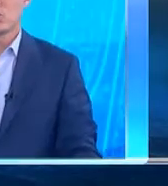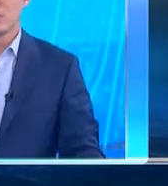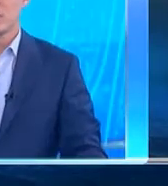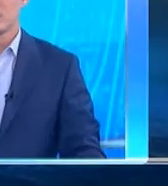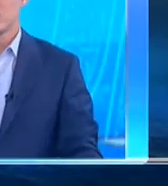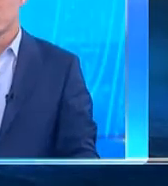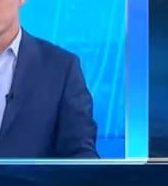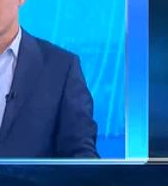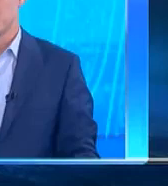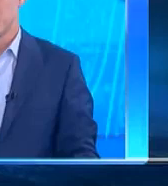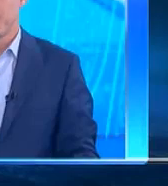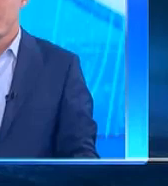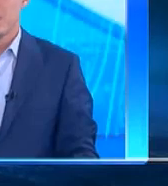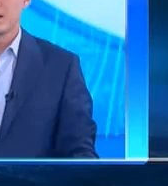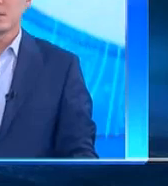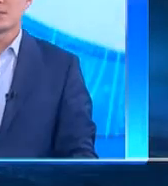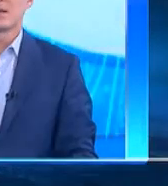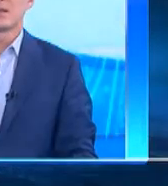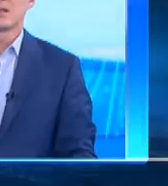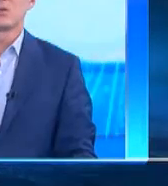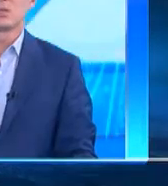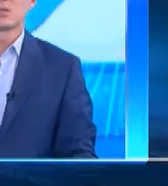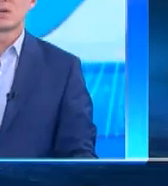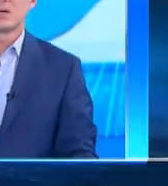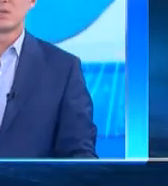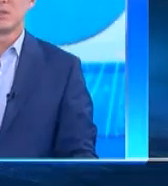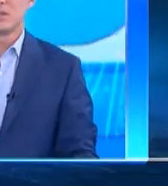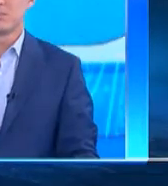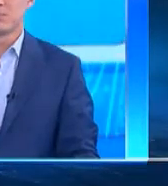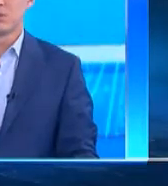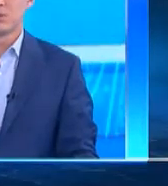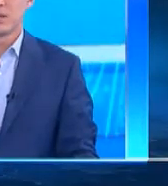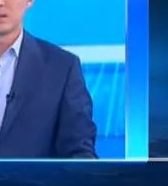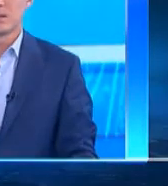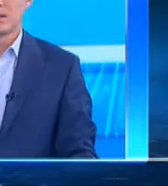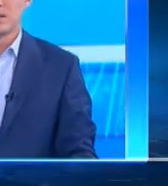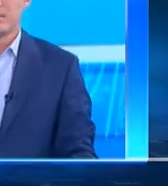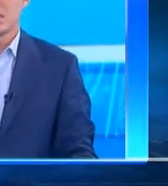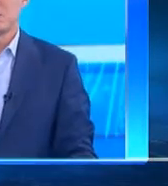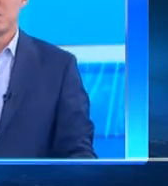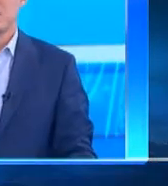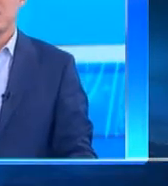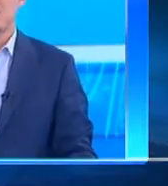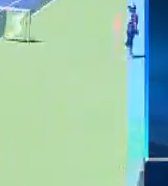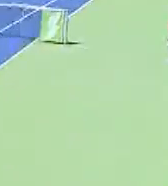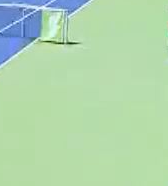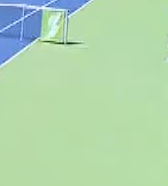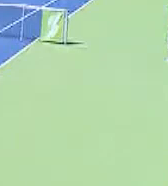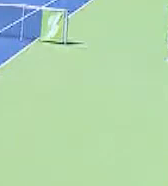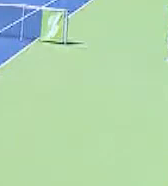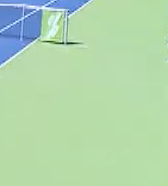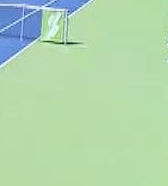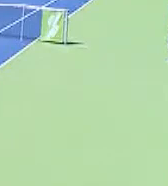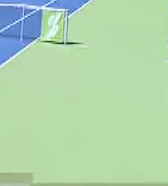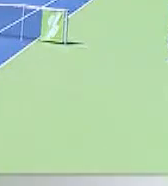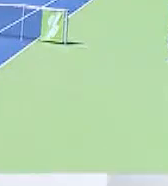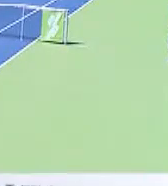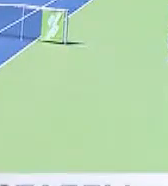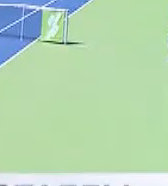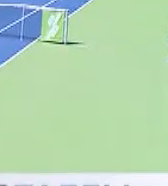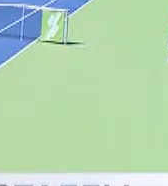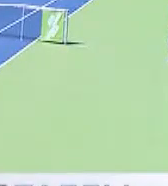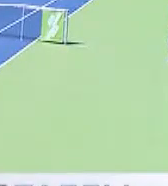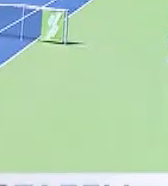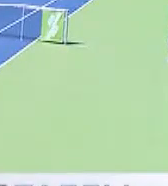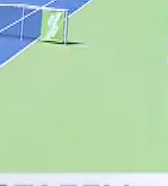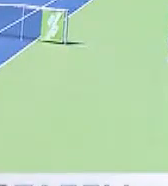рейтингте жүздікке кіретін спортшылар да бар. Қазақстан атынан айтулы сынға Дмитрий Папко, Александр Недовесов, Денис Евсеев және Тимур Хабибуллин